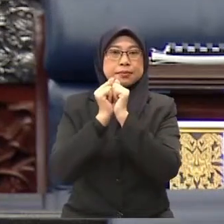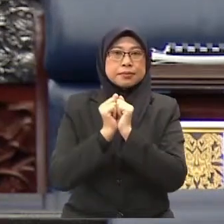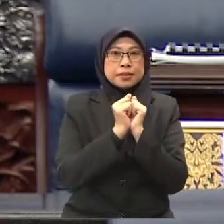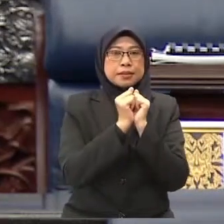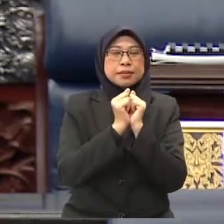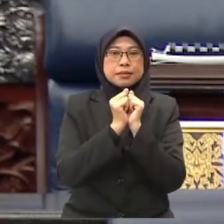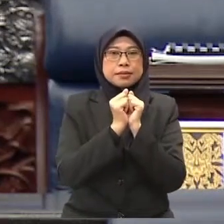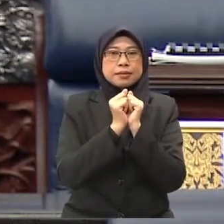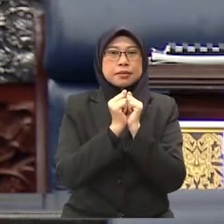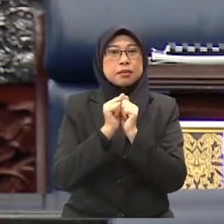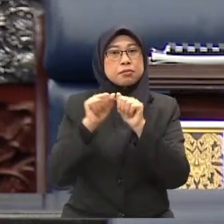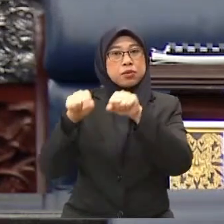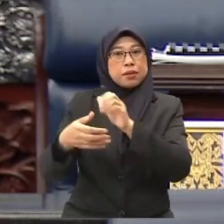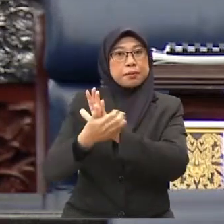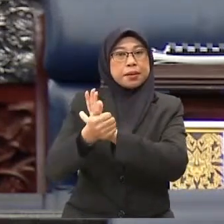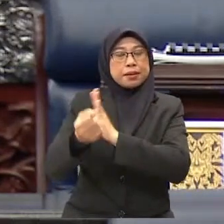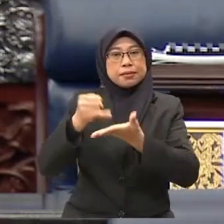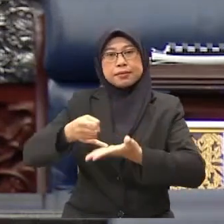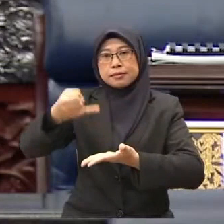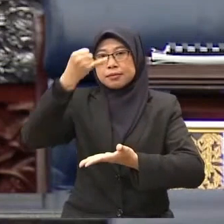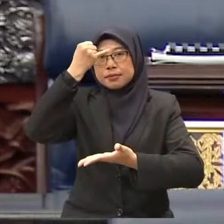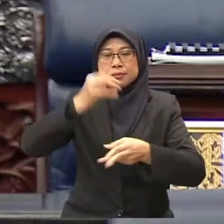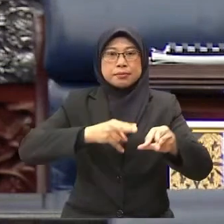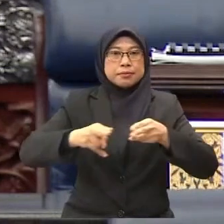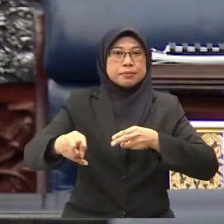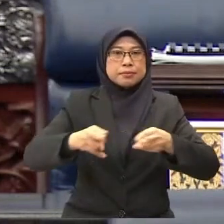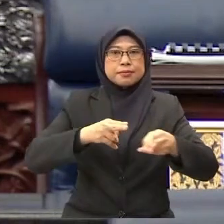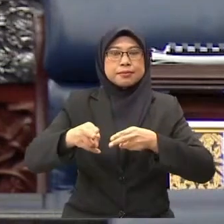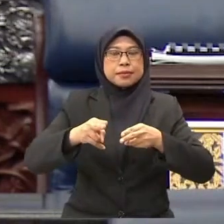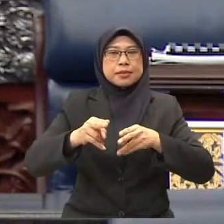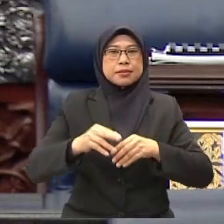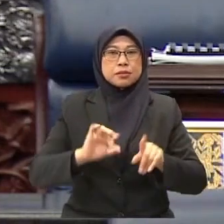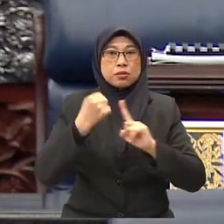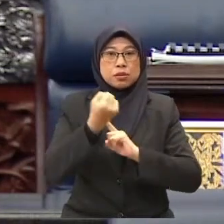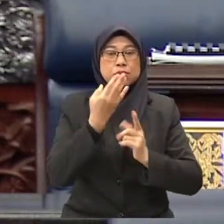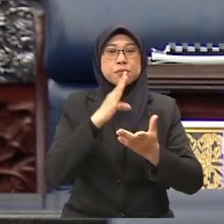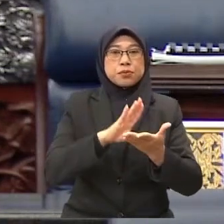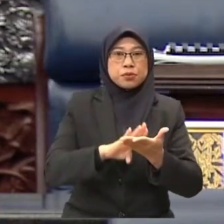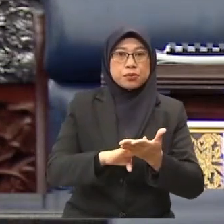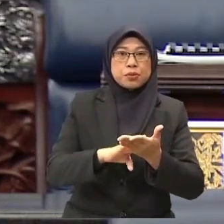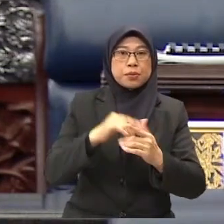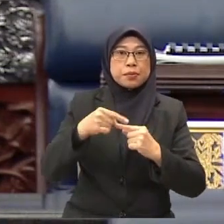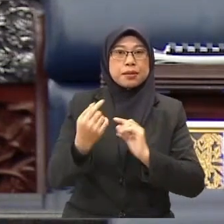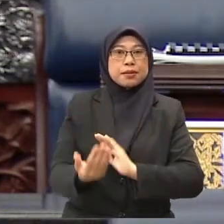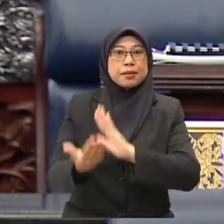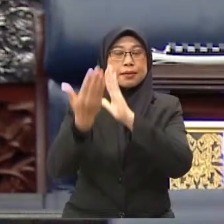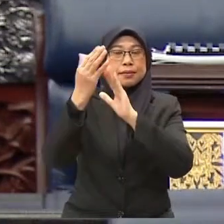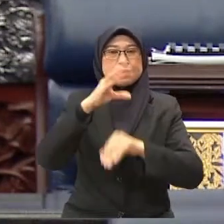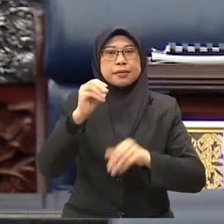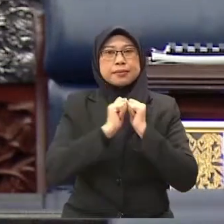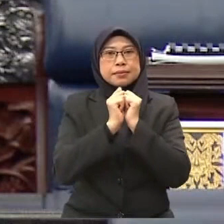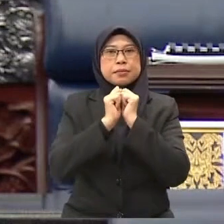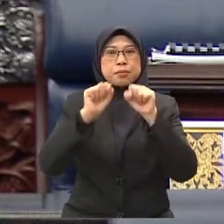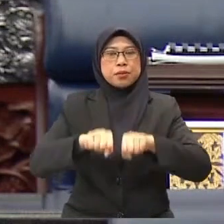mereka mahir dan mempunyai ilmu dalam pengurusan bencana, tetapi dapat sama-sama membantu